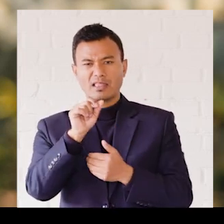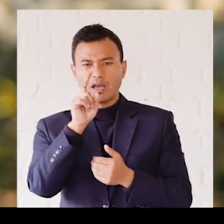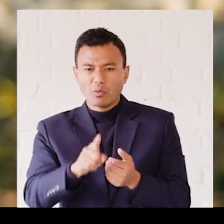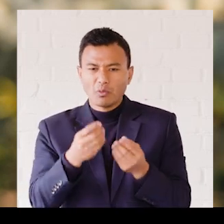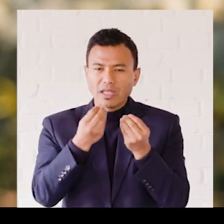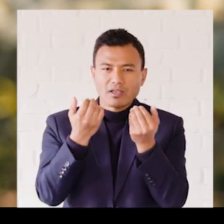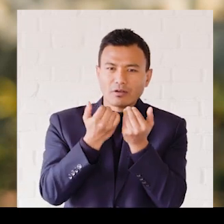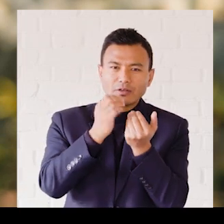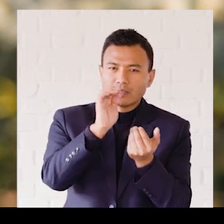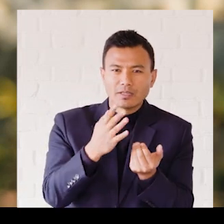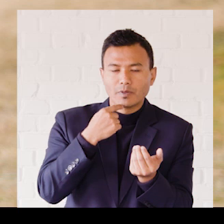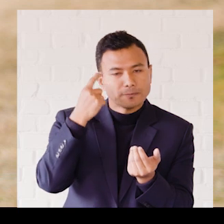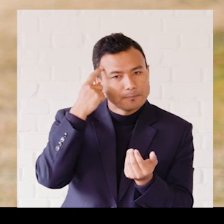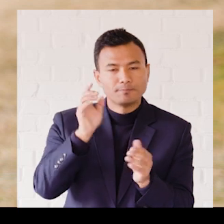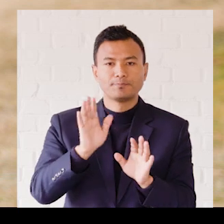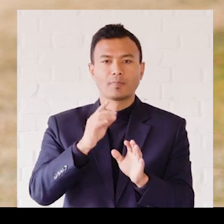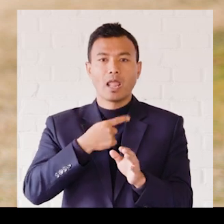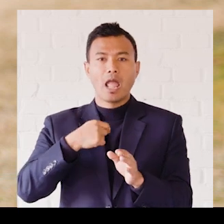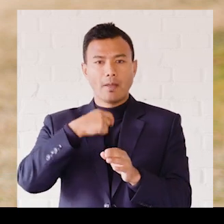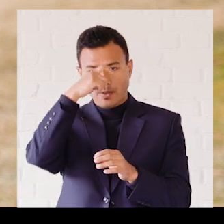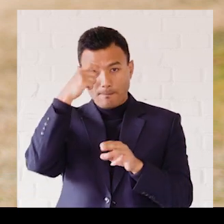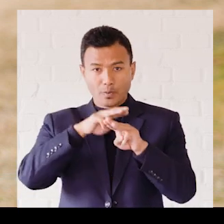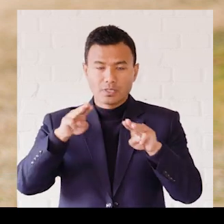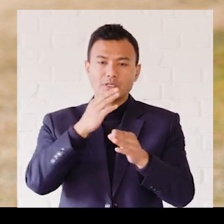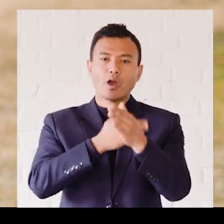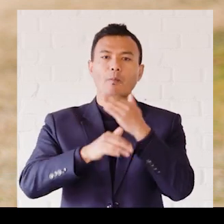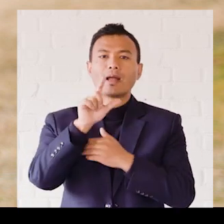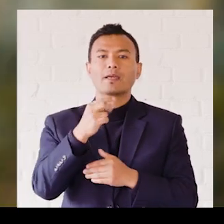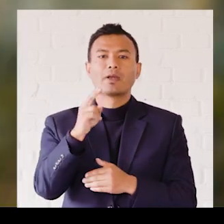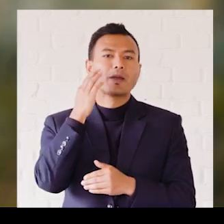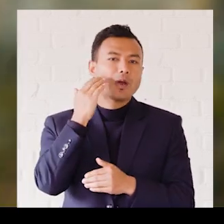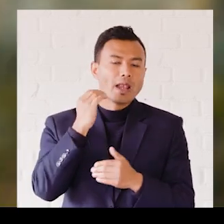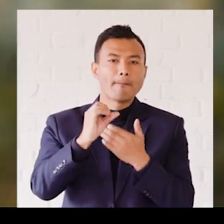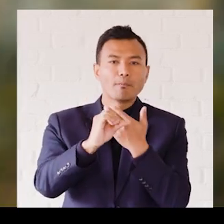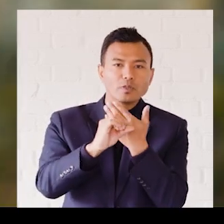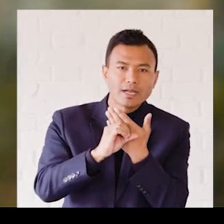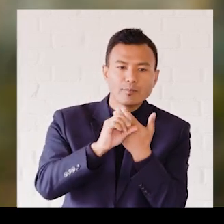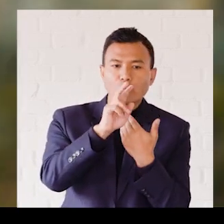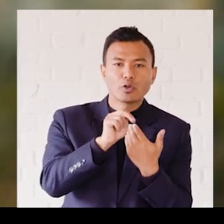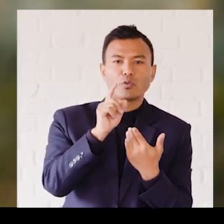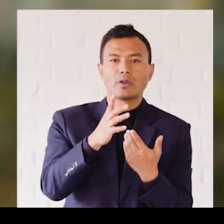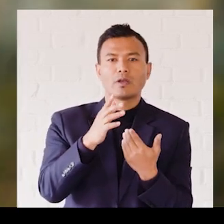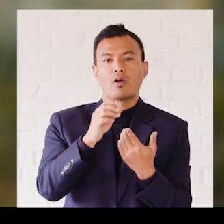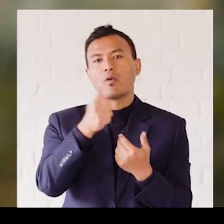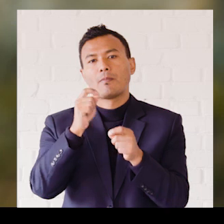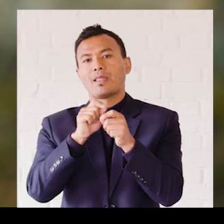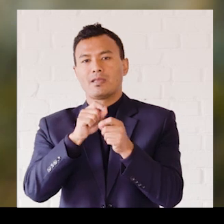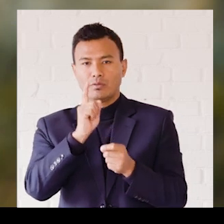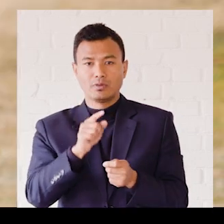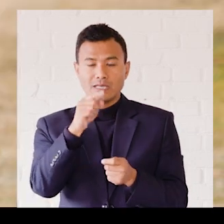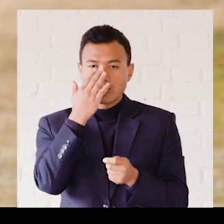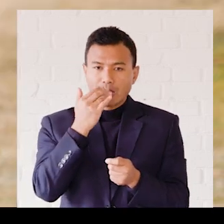अपाङ्गता छौँ, केही गर्न सक्दैनौँ। हामी मधेसी अपाङ्गता भएका महिला पछाडी परिएका होइन, पारिएका